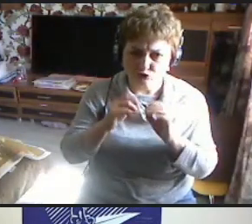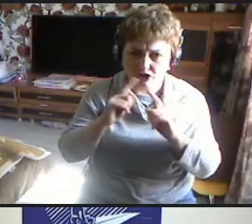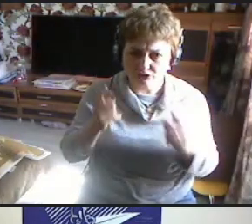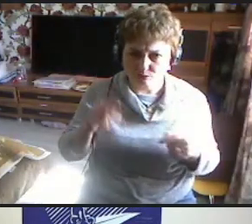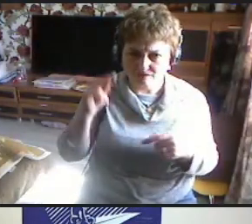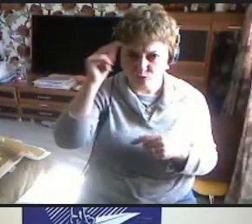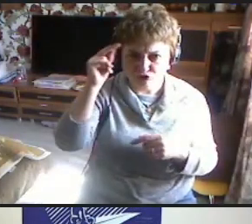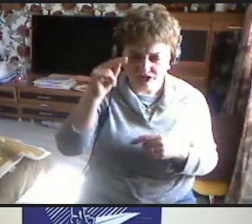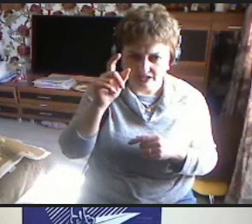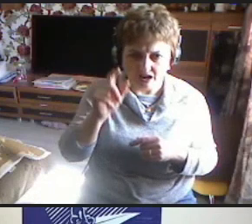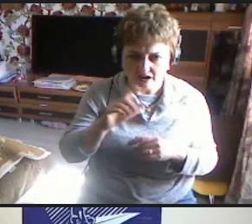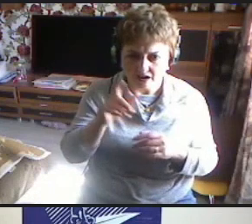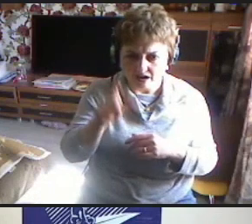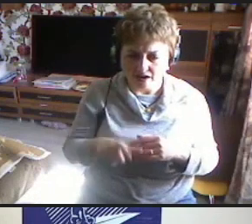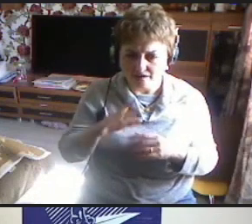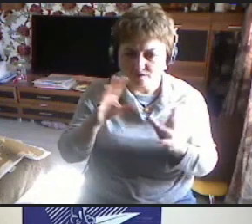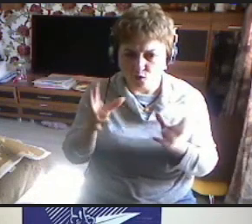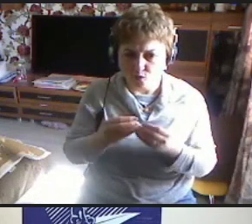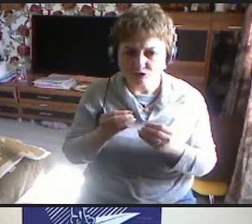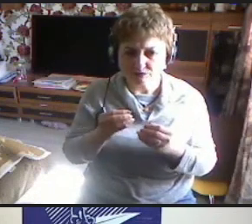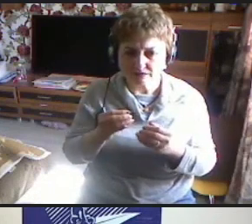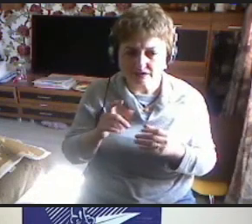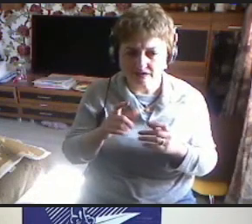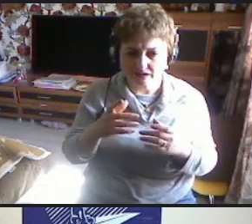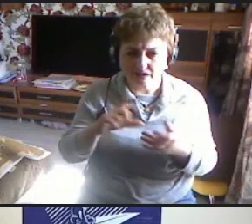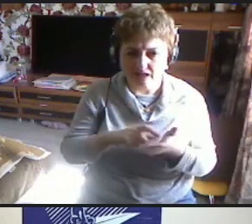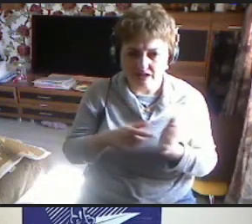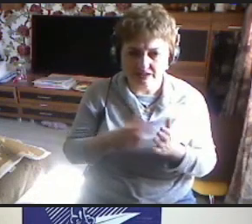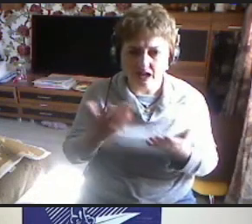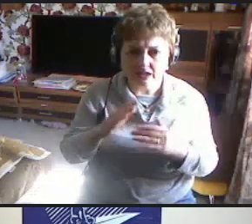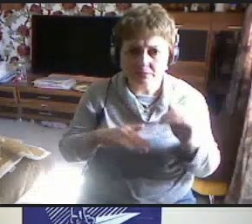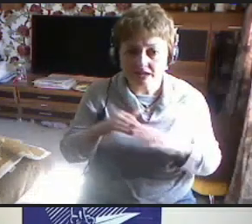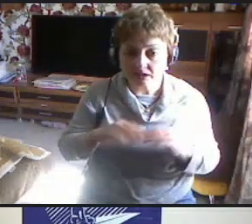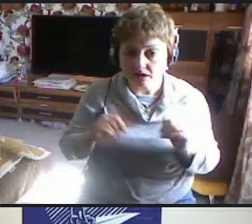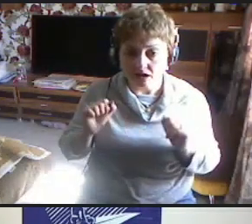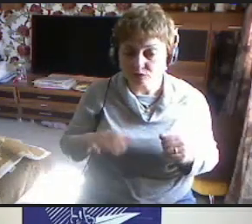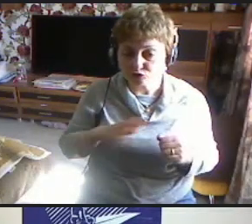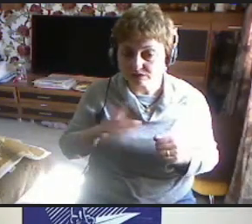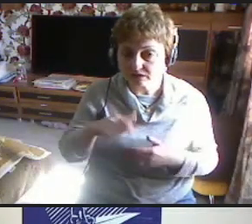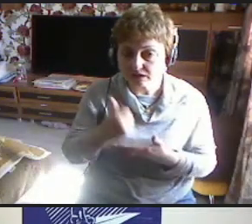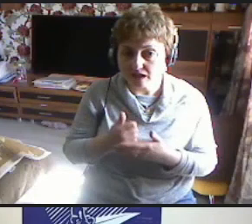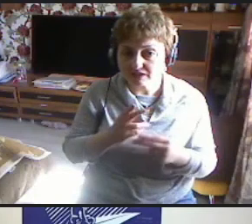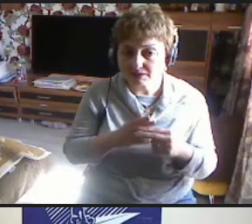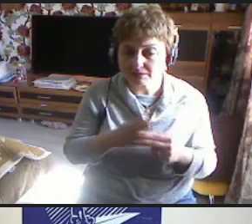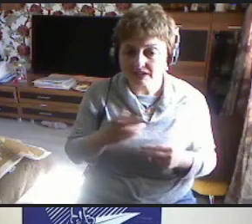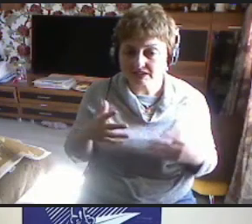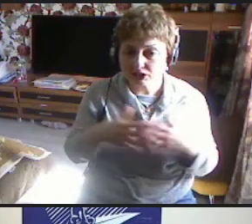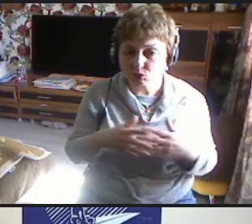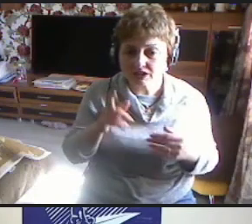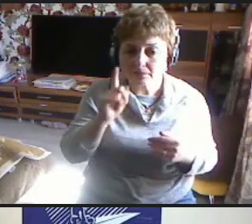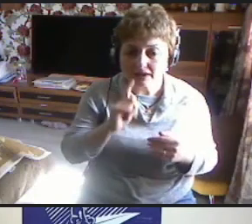классе. Какие методы? Может быть, это и становится главным препятствием инклюзии, но пока я вижу, что